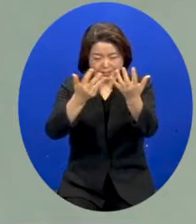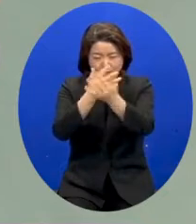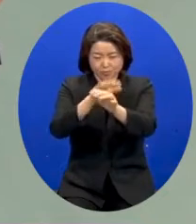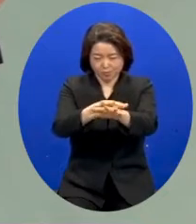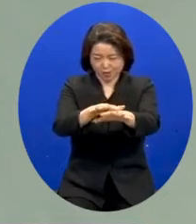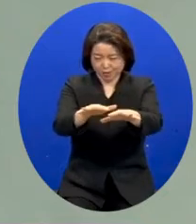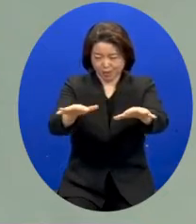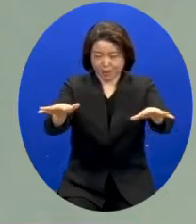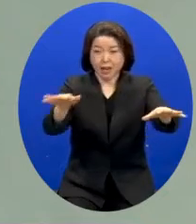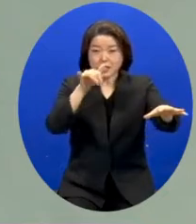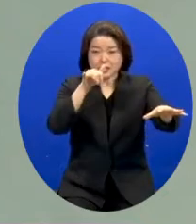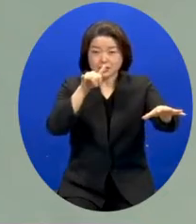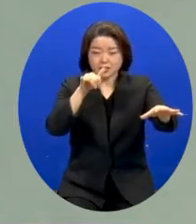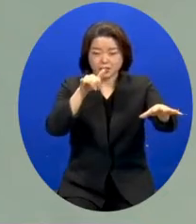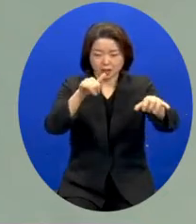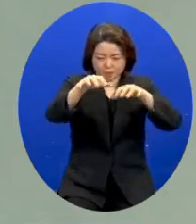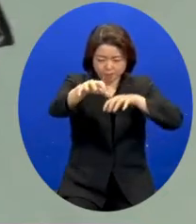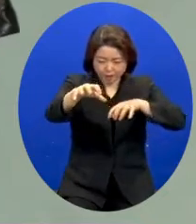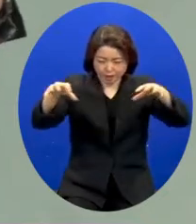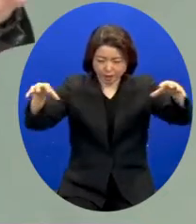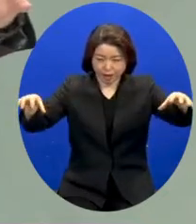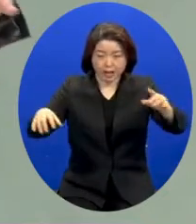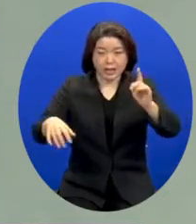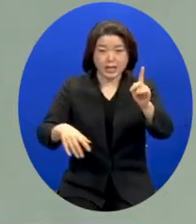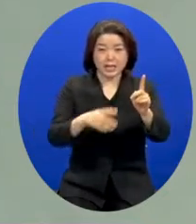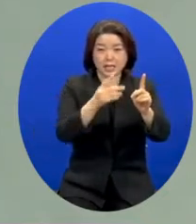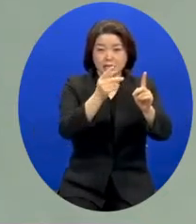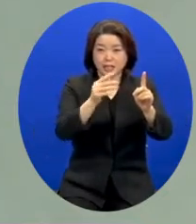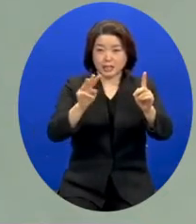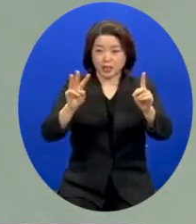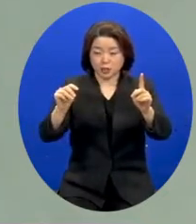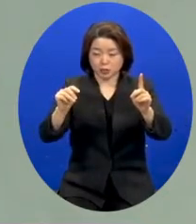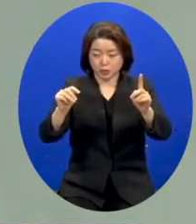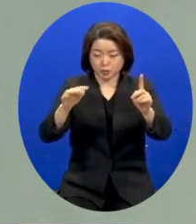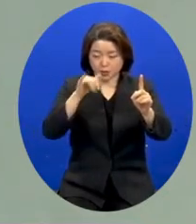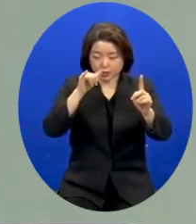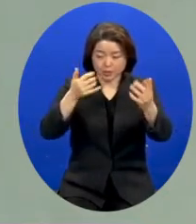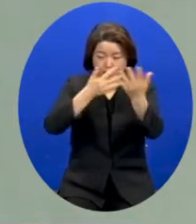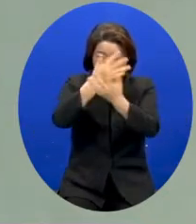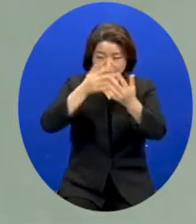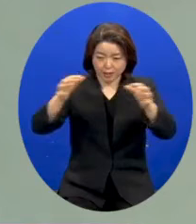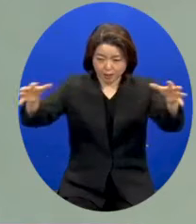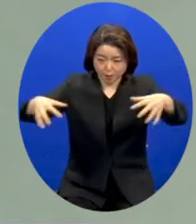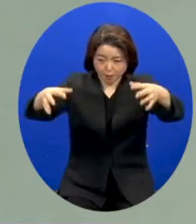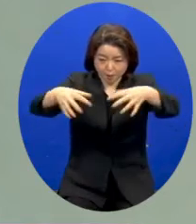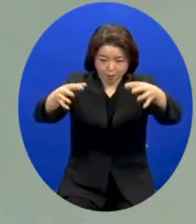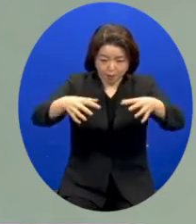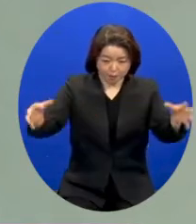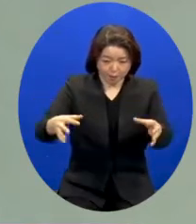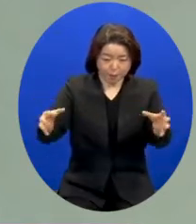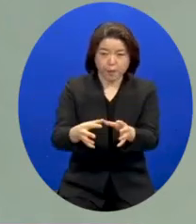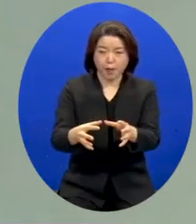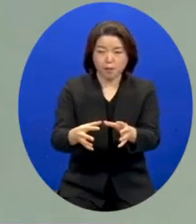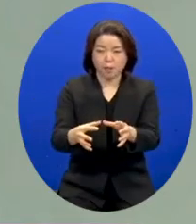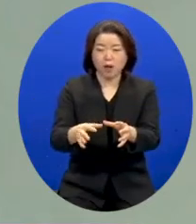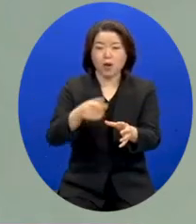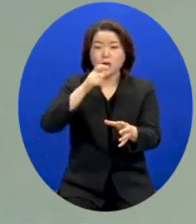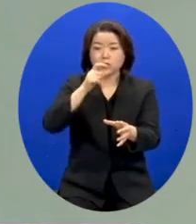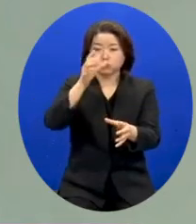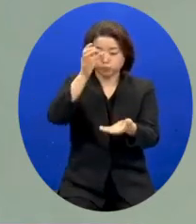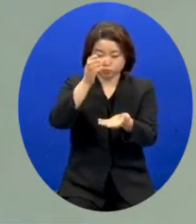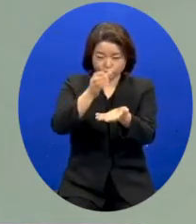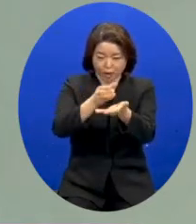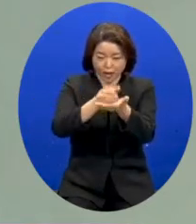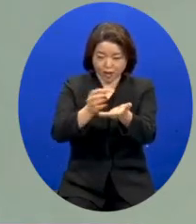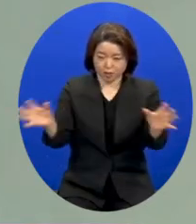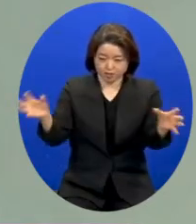때 사방 1km에 있는 안개를 다 모아보면 물 한 컵 정도밖에 안 된다는